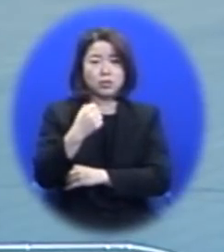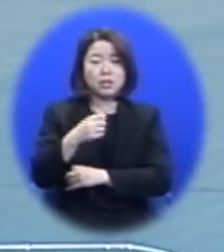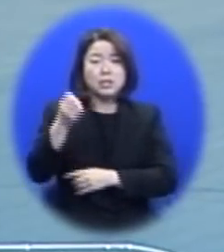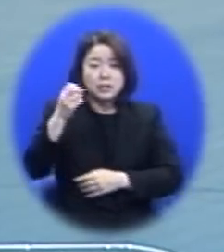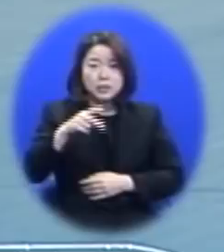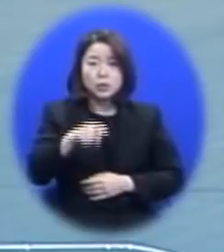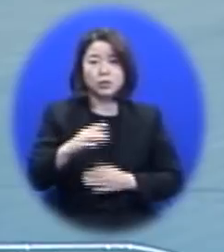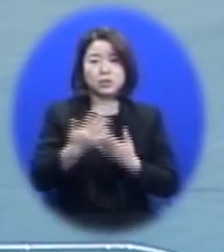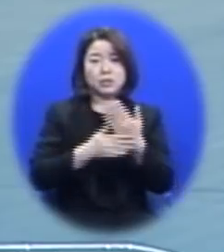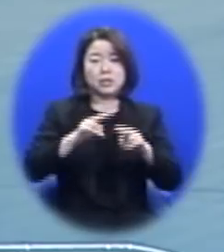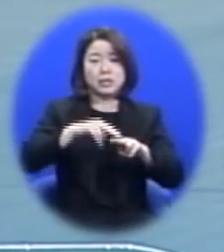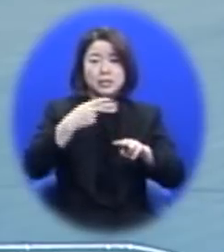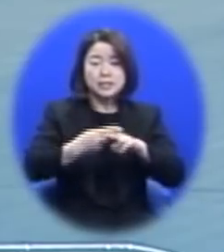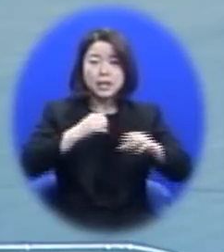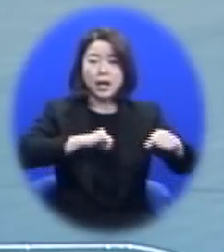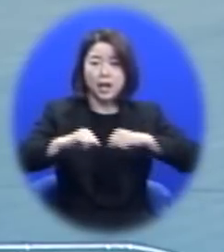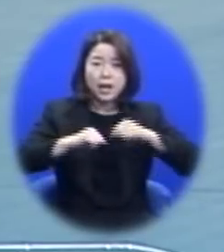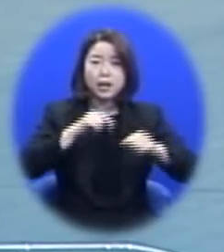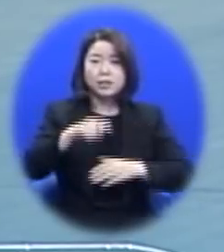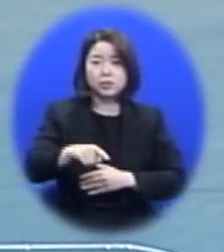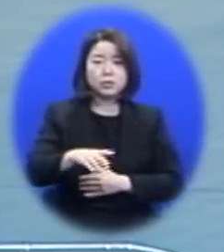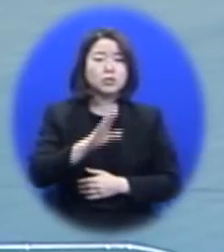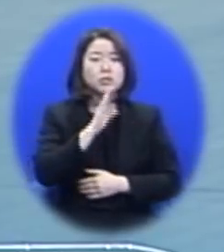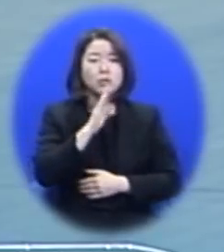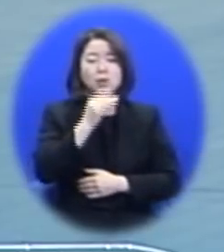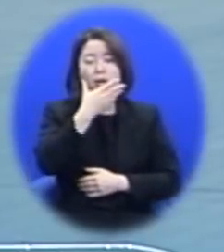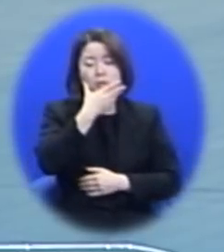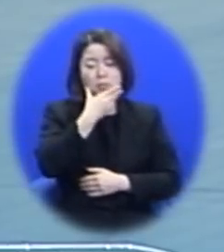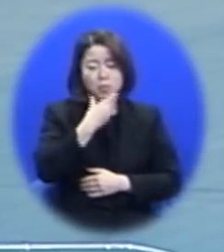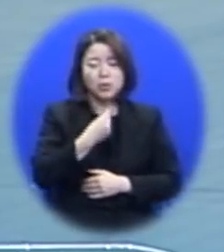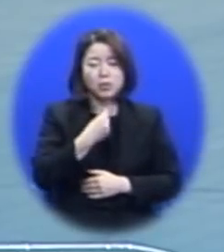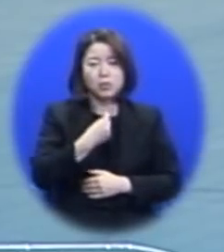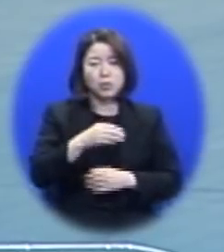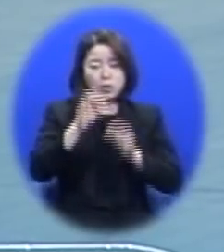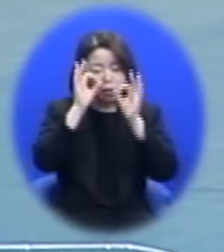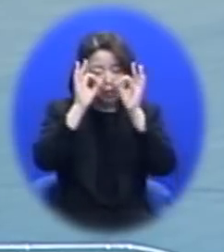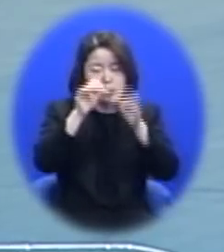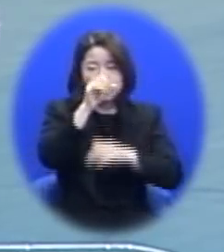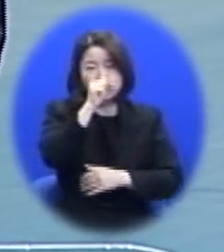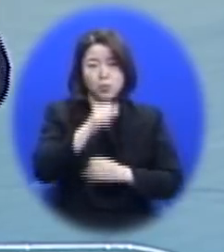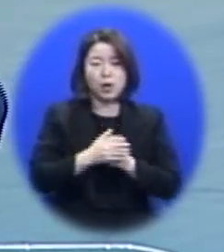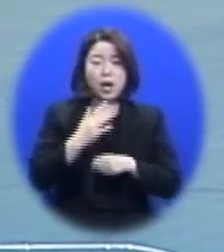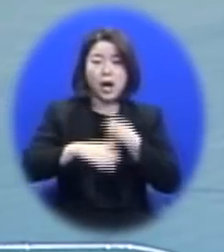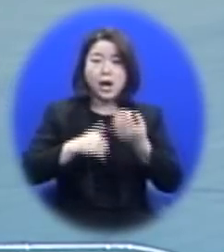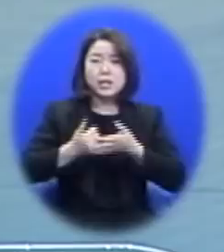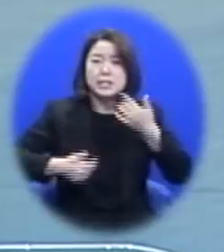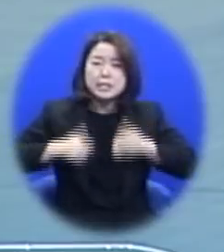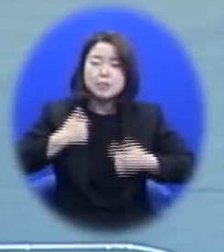그리고 그 은사를 행하는 것은 그건 정말 보기 좋은 일이고 하나님께서 정말 기뻐